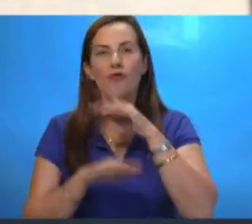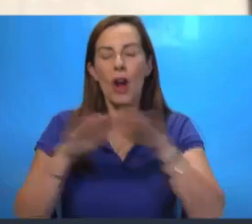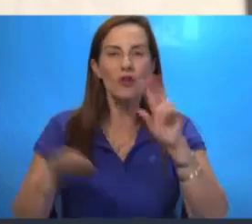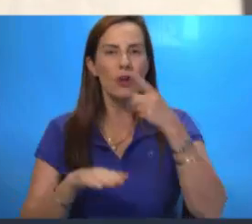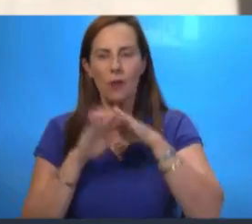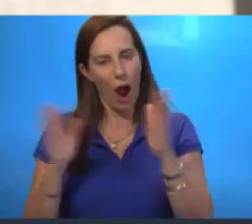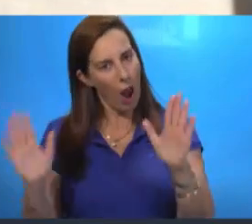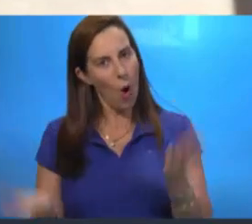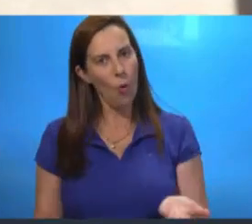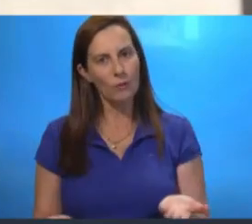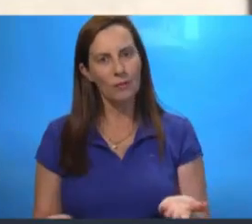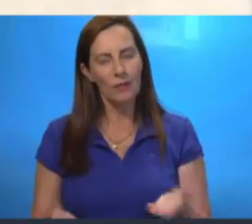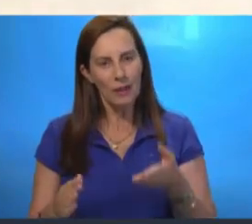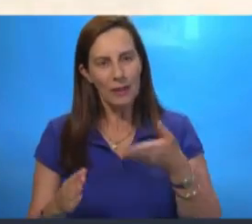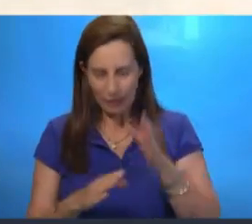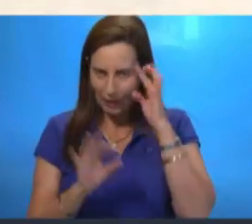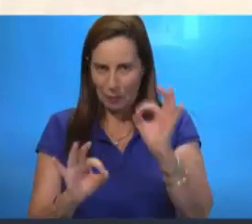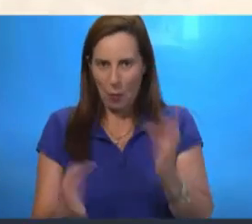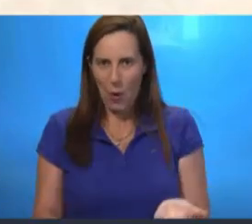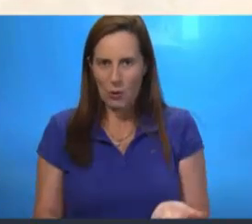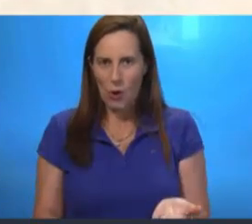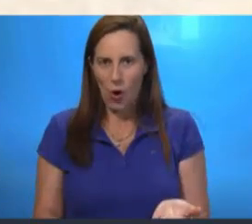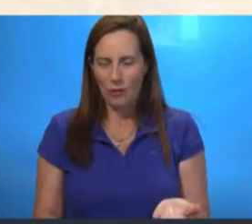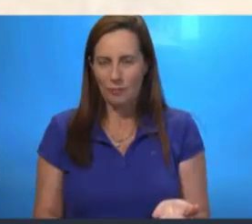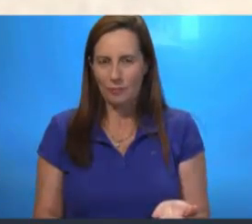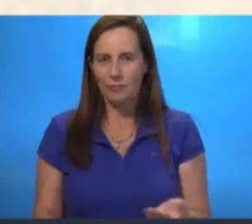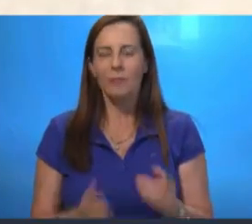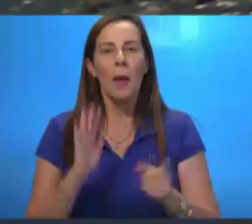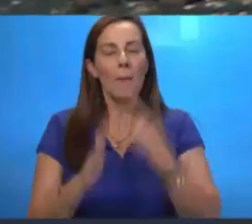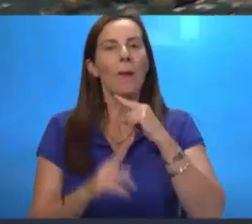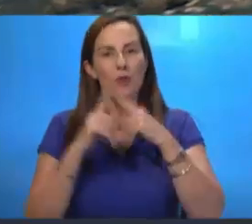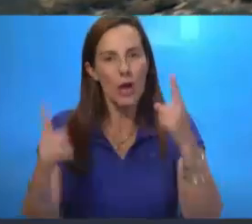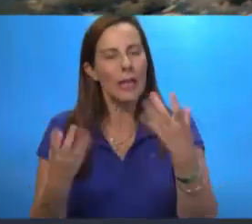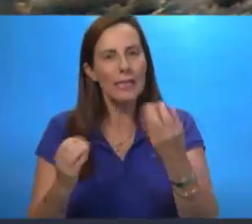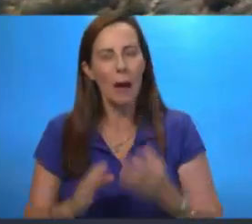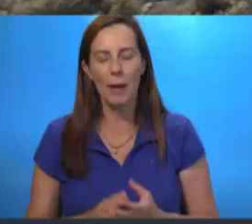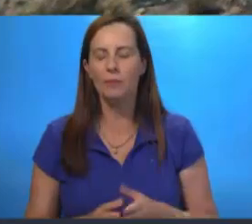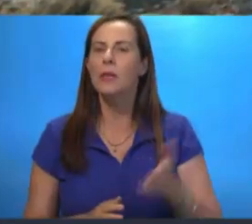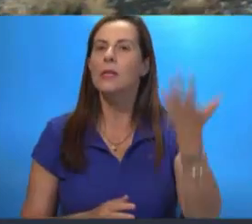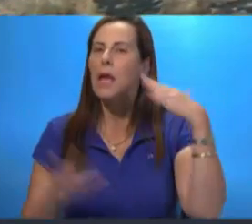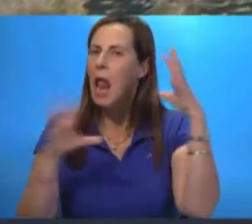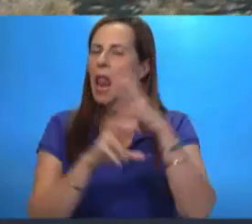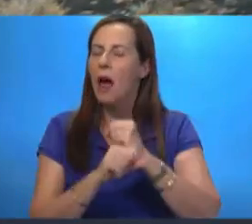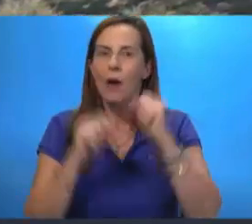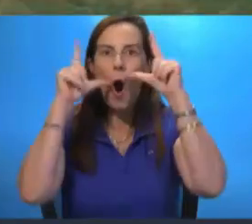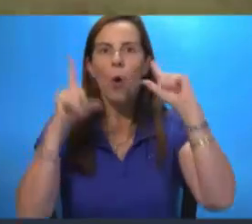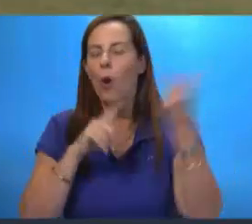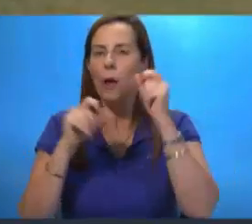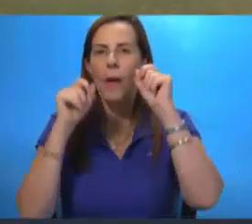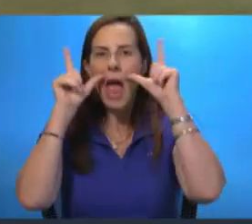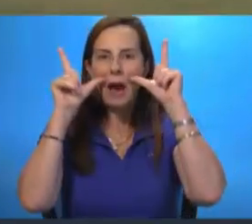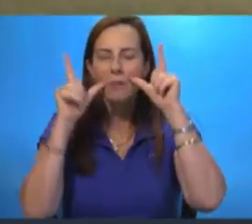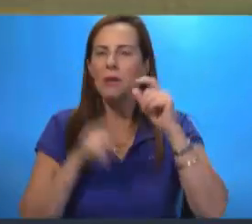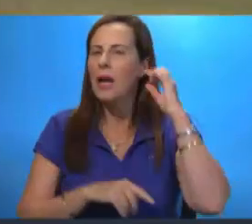הלו, תיכנסו לי פרופורציות. פעם בשנה זה הרבה. זה היה עוד לילה לבן לתושבי עוטף עזה. זקת